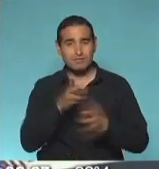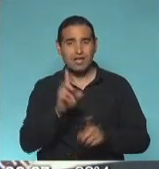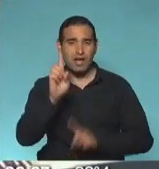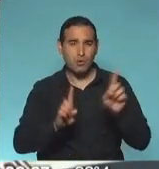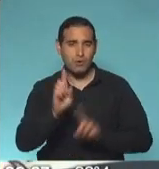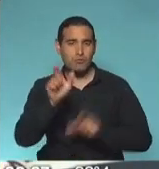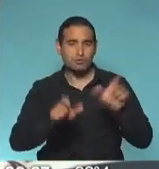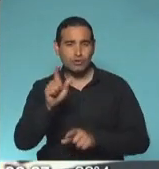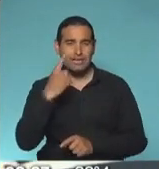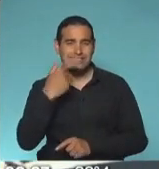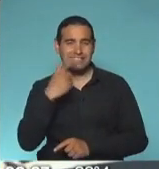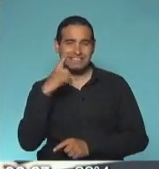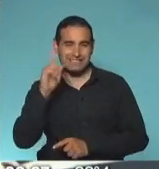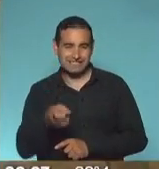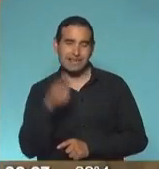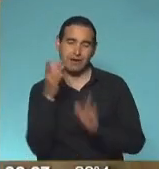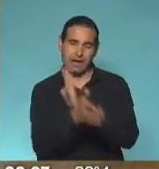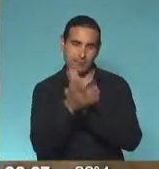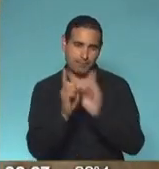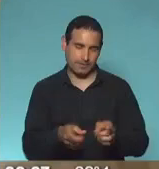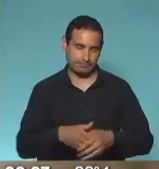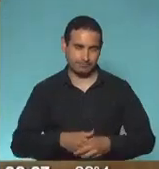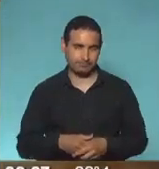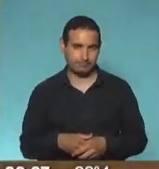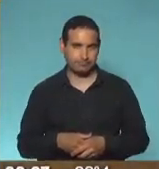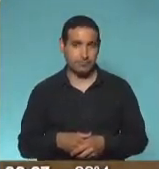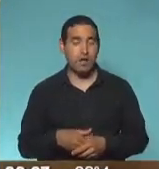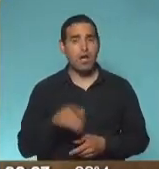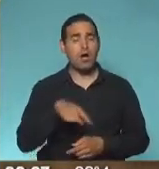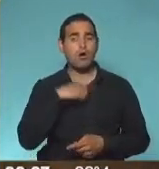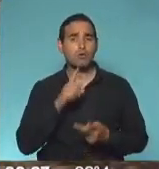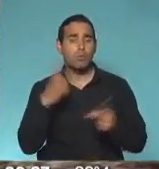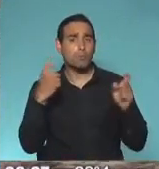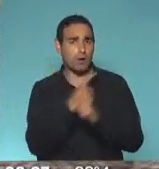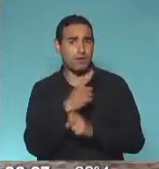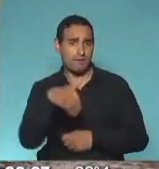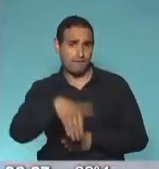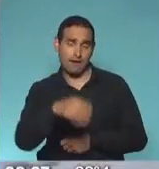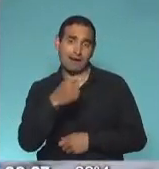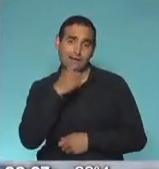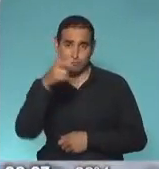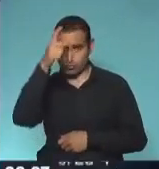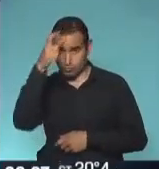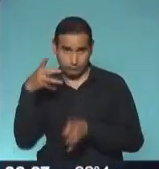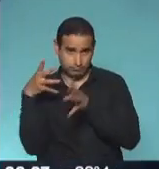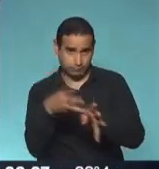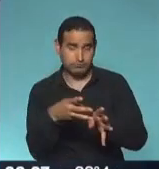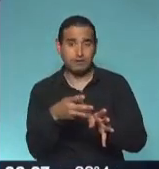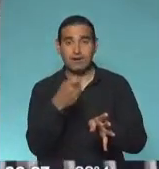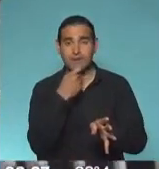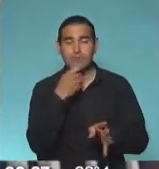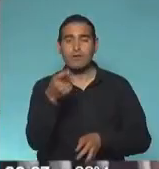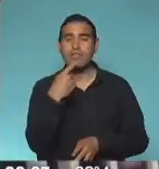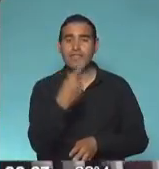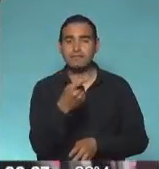جی کارین برافنج حبسه. Hay otra posible consecuencia de una ofensiva turca. Erdogan asegura